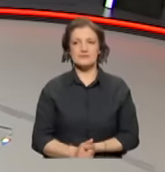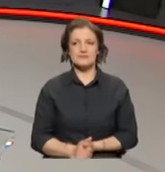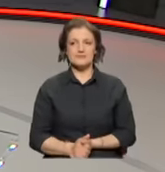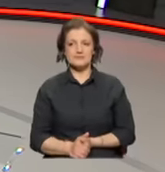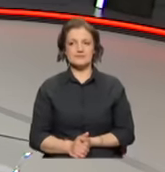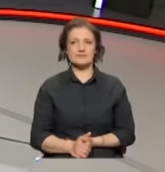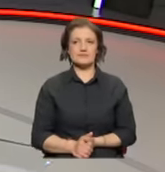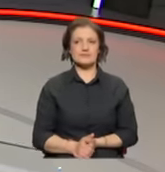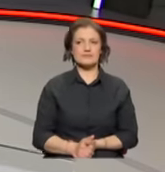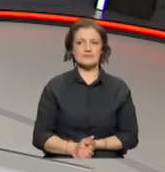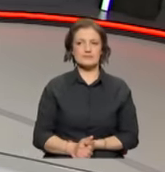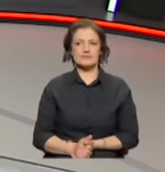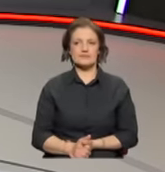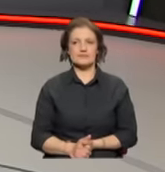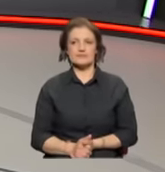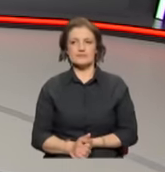Efendim.